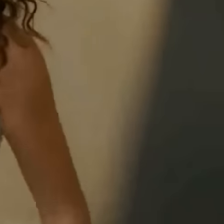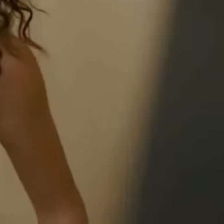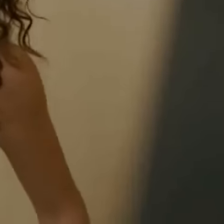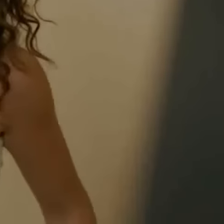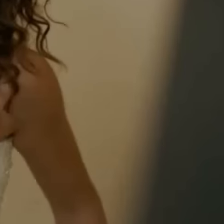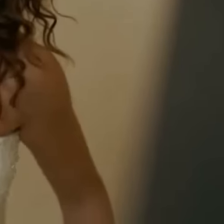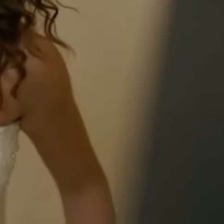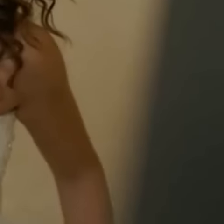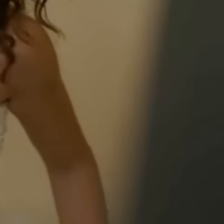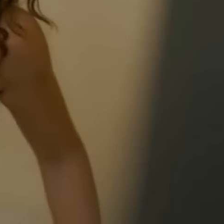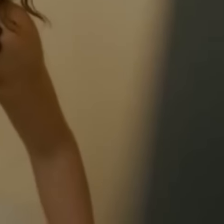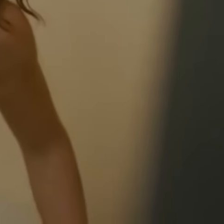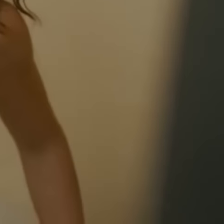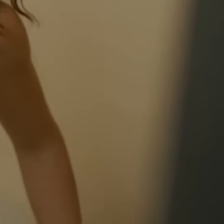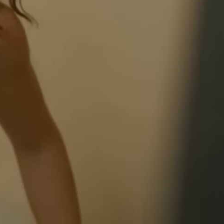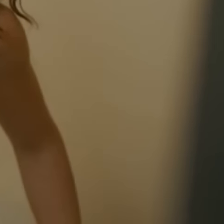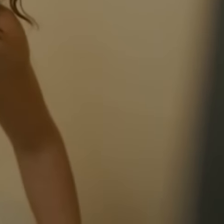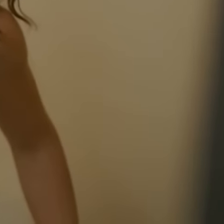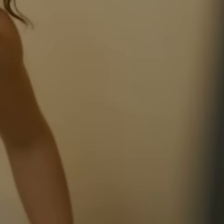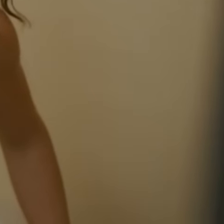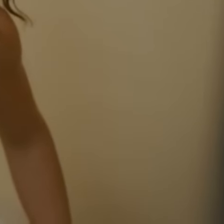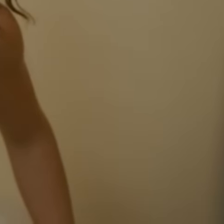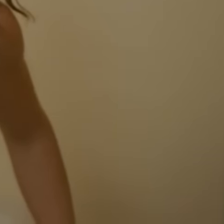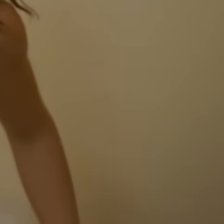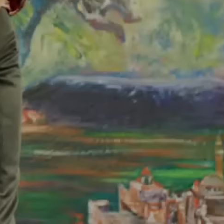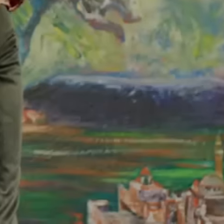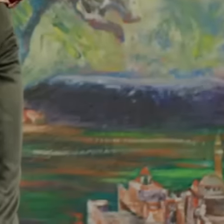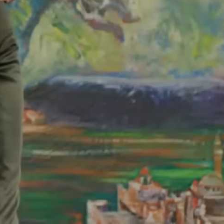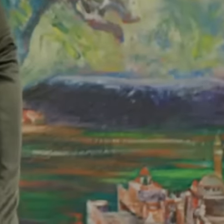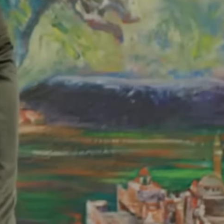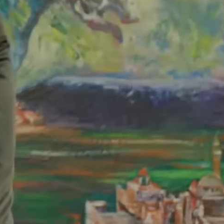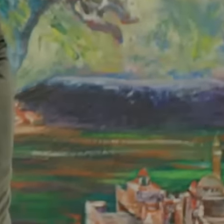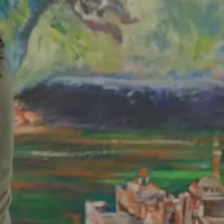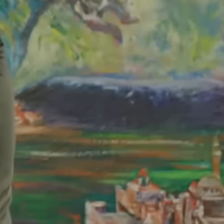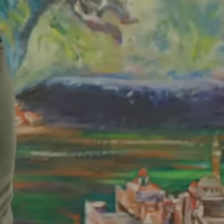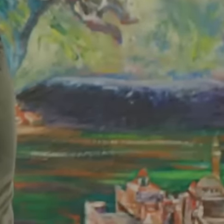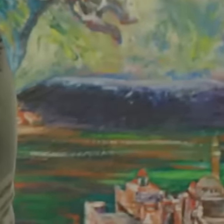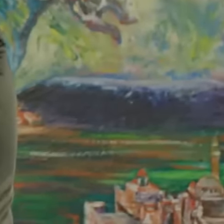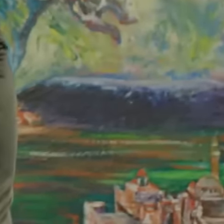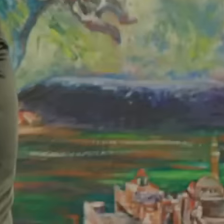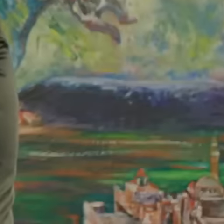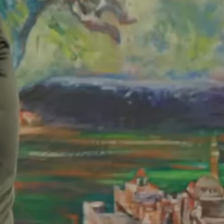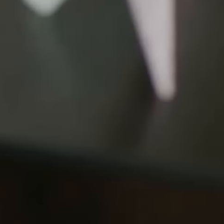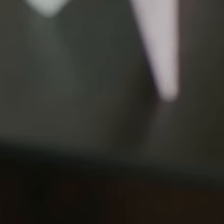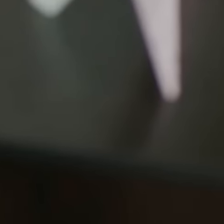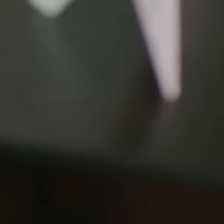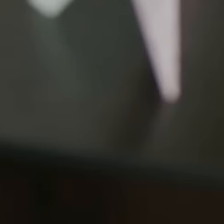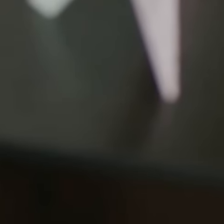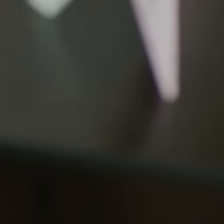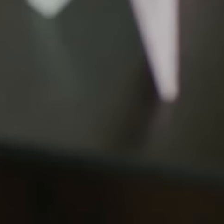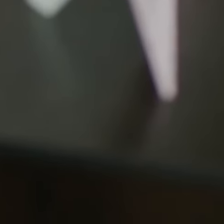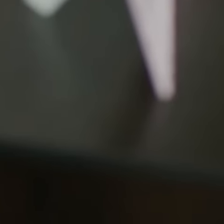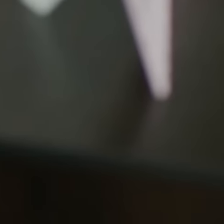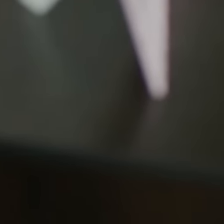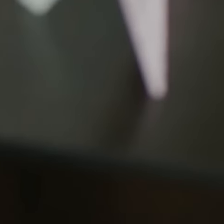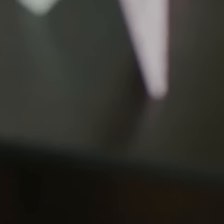Sevinç alt kattan elinde çiçek buketi eteklerini kaldırmış çıkıyor. Orta sahanlığa gelmişti ki dondu kaldı. Gözlerine inanamıyor gibi